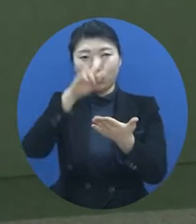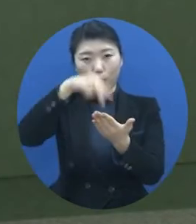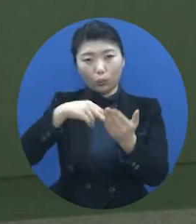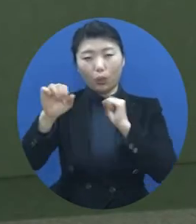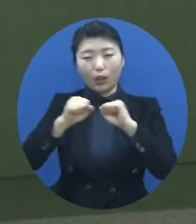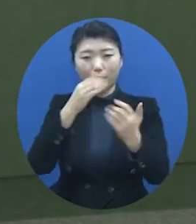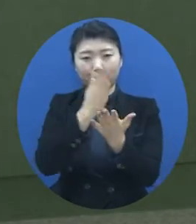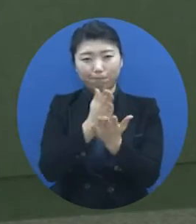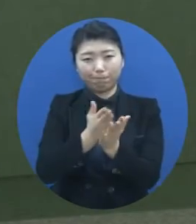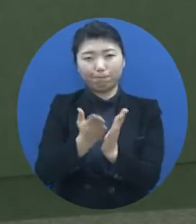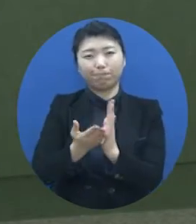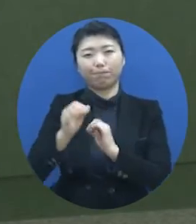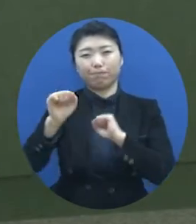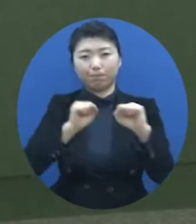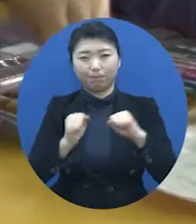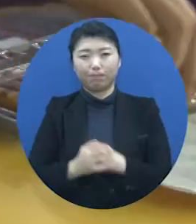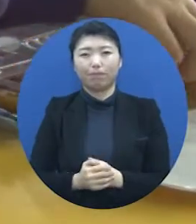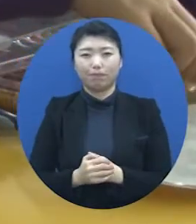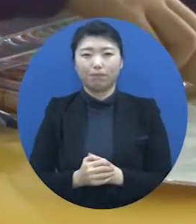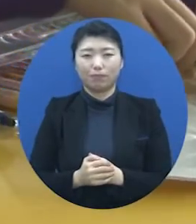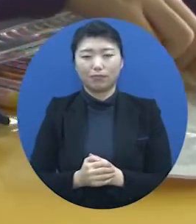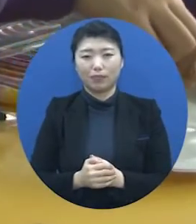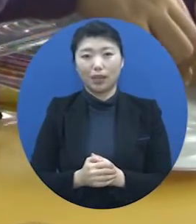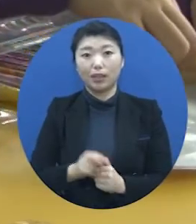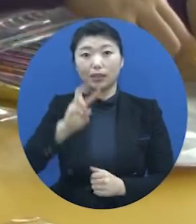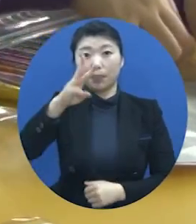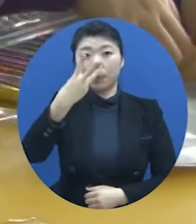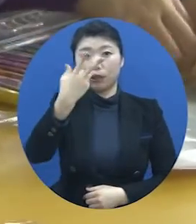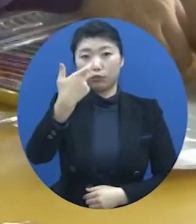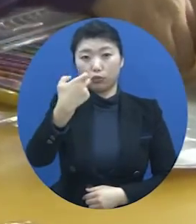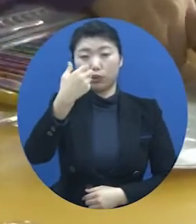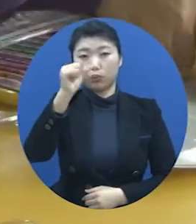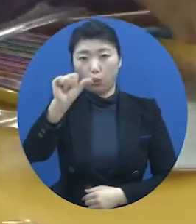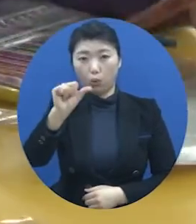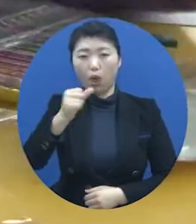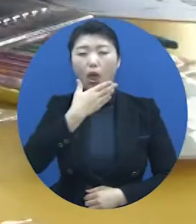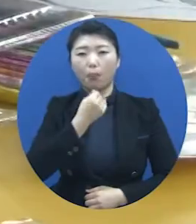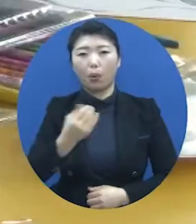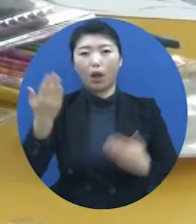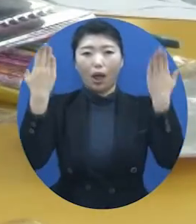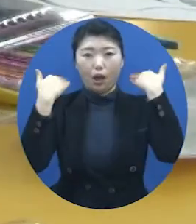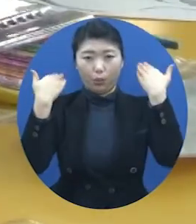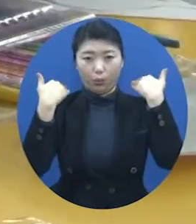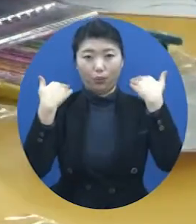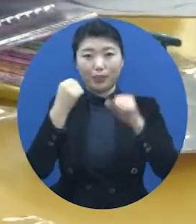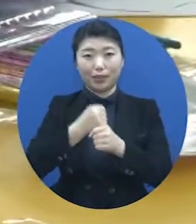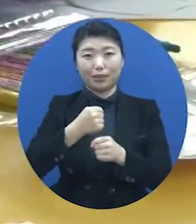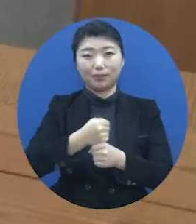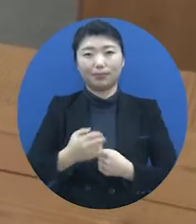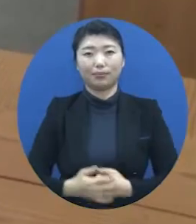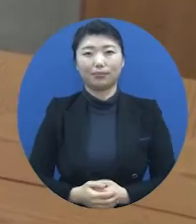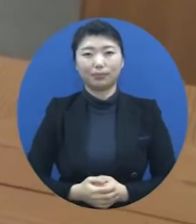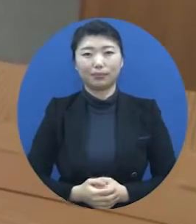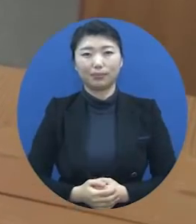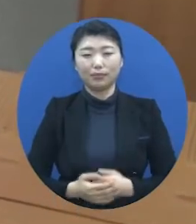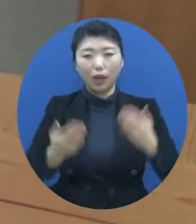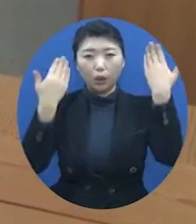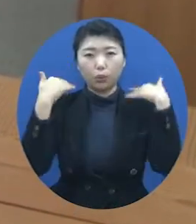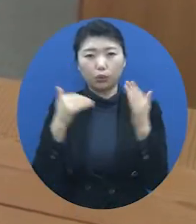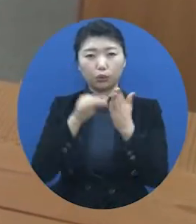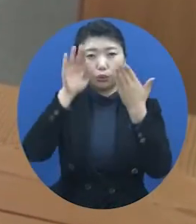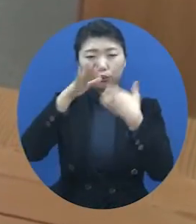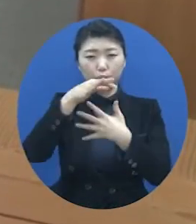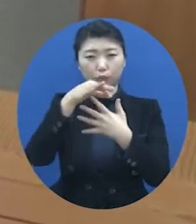다양한 프로그램을 운영하고 있습니다. 이를 통해 365일 행복한 학교를 만들어가고 있습니다. 방과